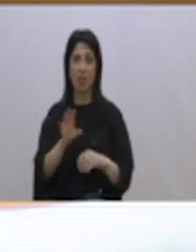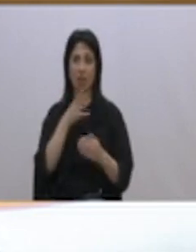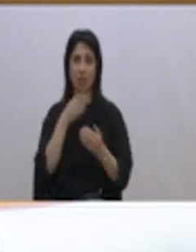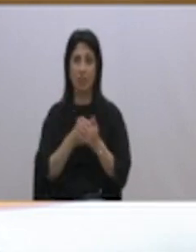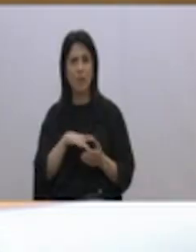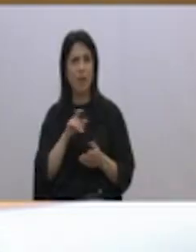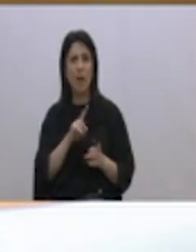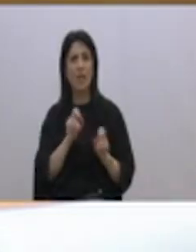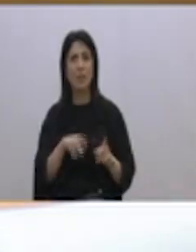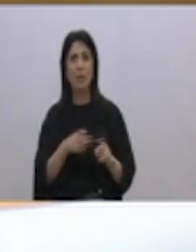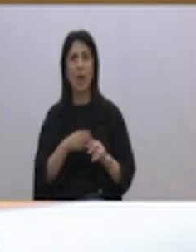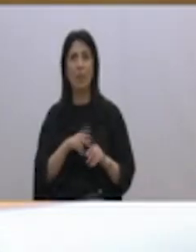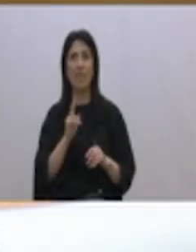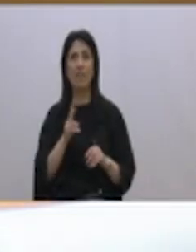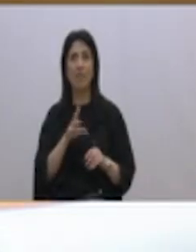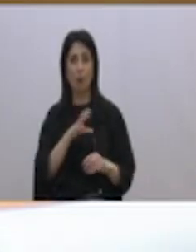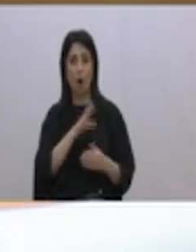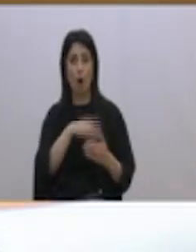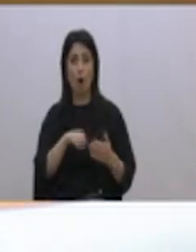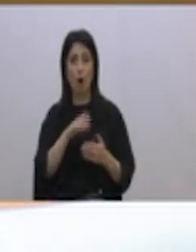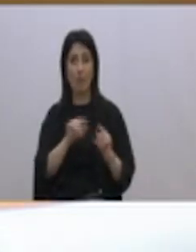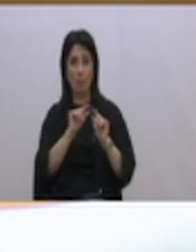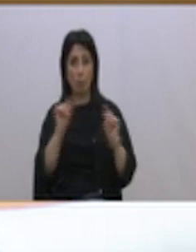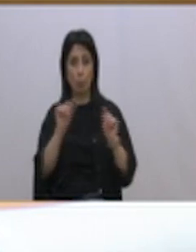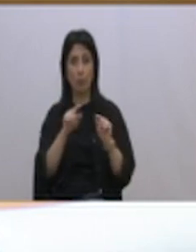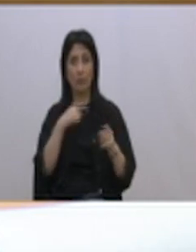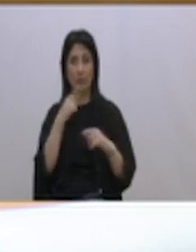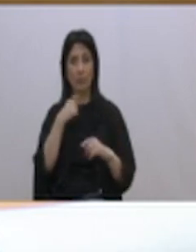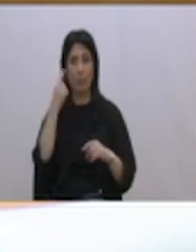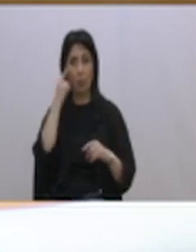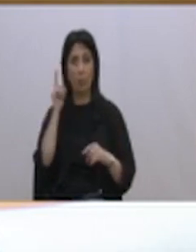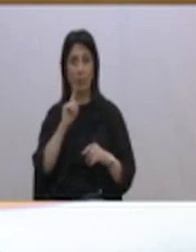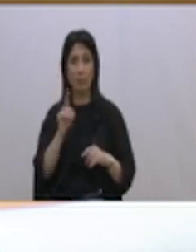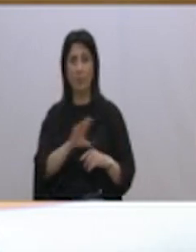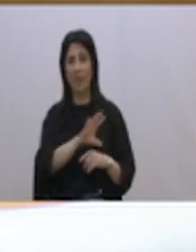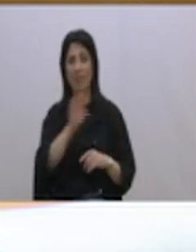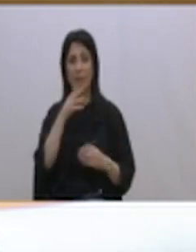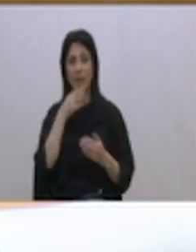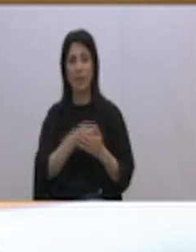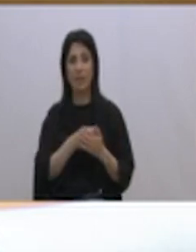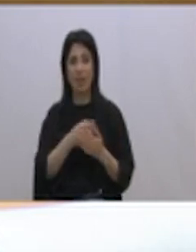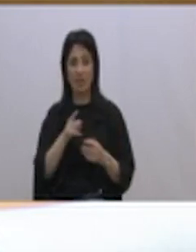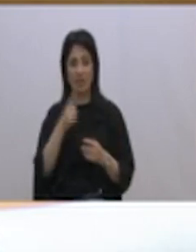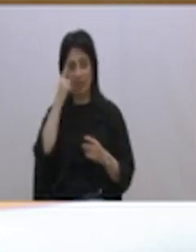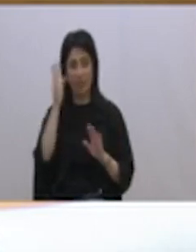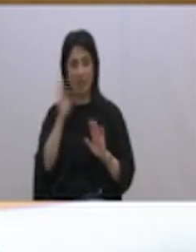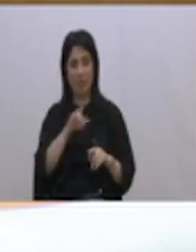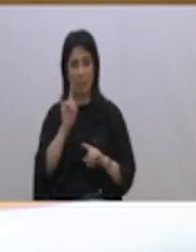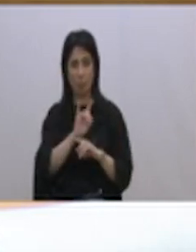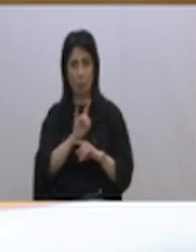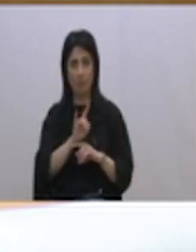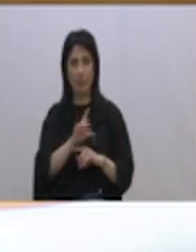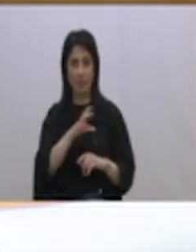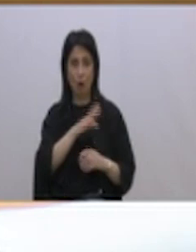საკუთარ სახლებში. ამიტომ ვინც დეოლიგაქიზაციის პუნქტებზე საუბრობს, მე ვფიქრობ, რომ ყველამ თავის მოტყუებას უნდა დავანებოს თავი, იმიტომ რომ